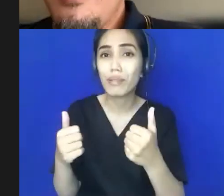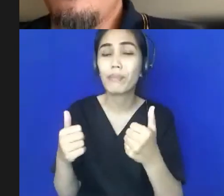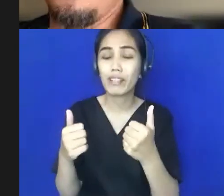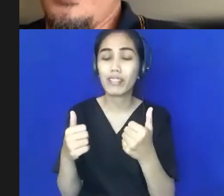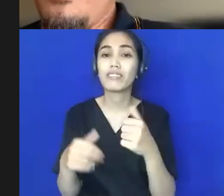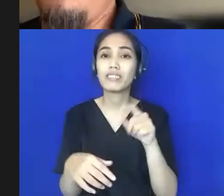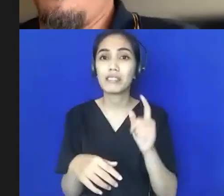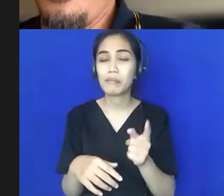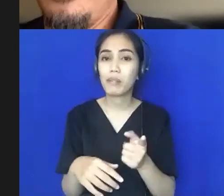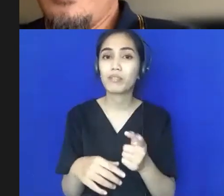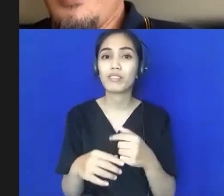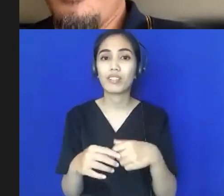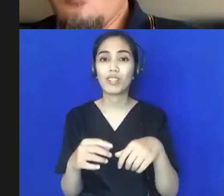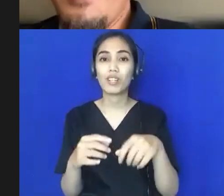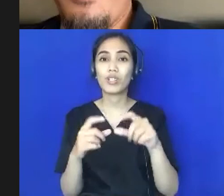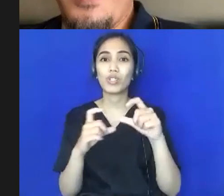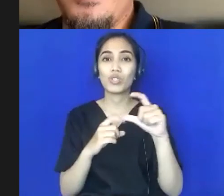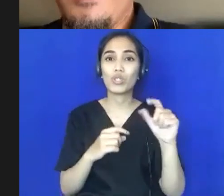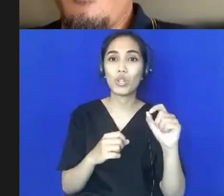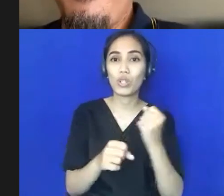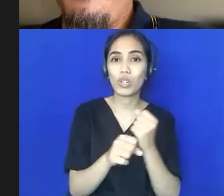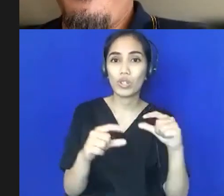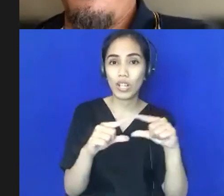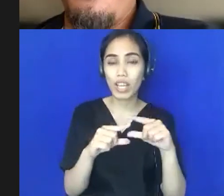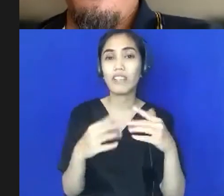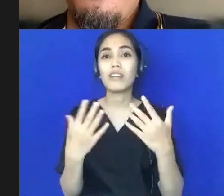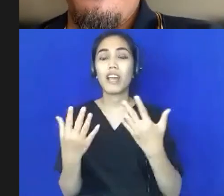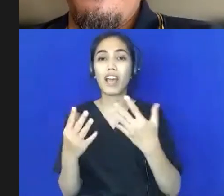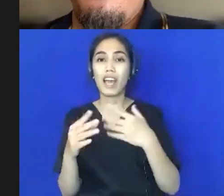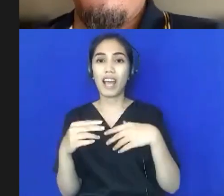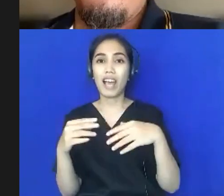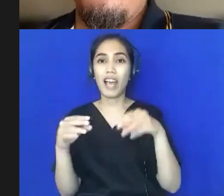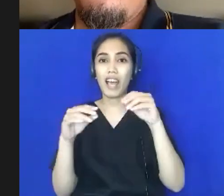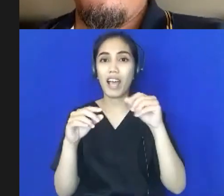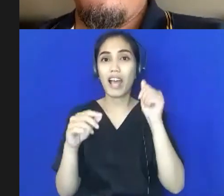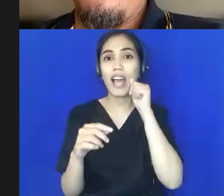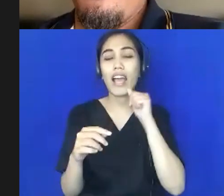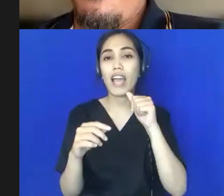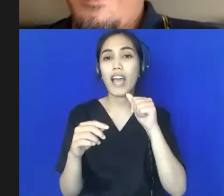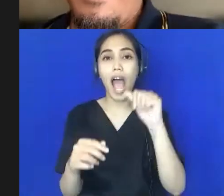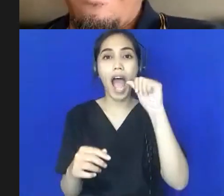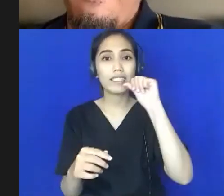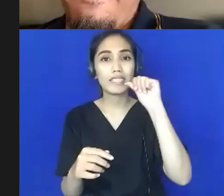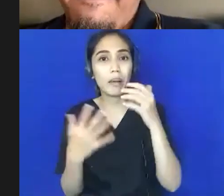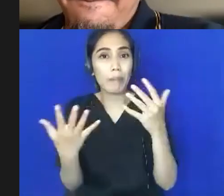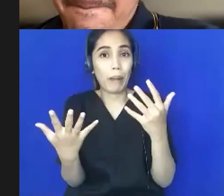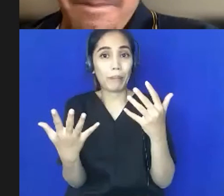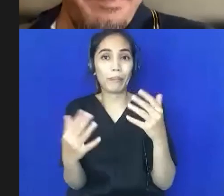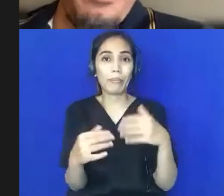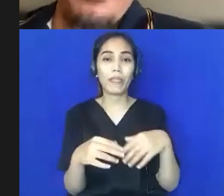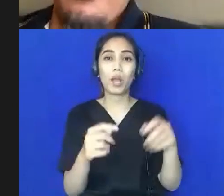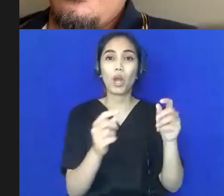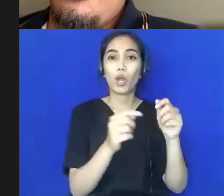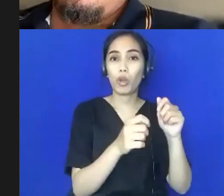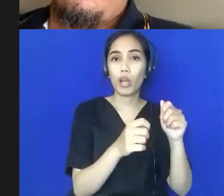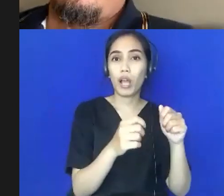bikin yang berdua, ngurus anaknya juga berdua. Saya pikir itu, Mbak Pet. Terima kasih. Ya. Terima kasih, Mas Rahman. Yang terakhir,